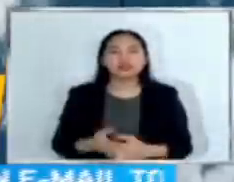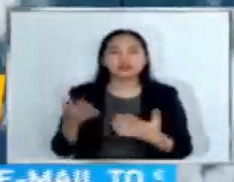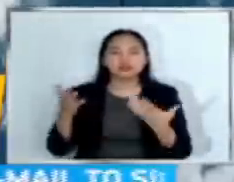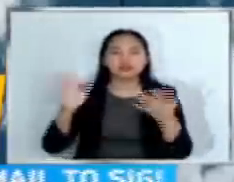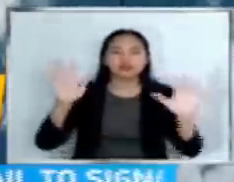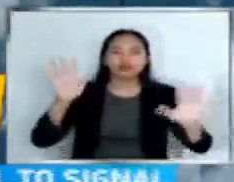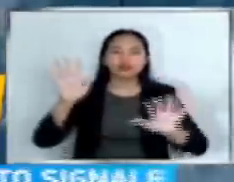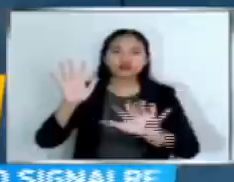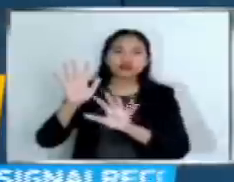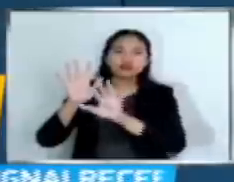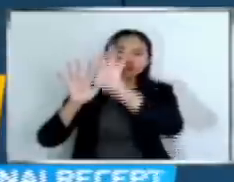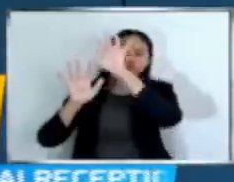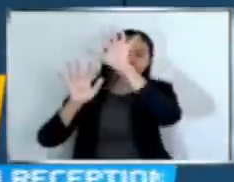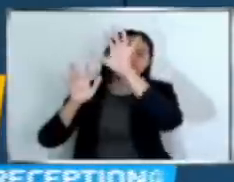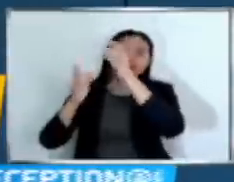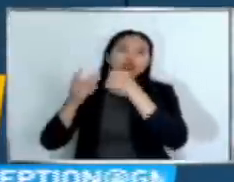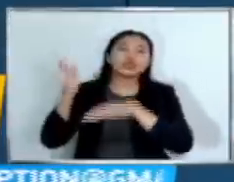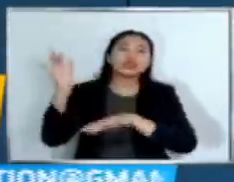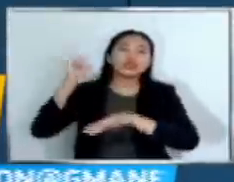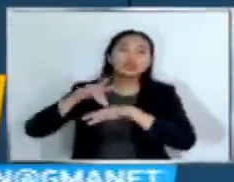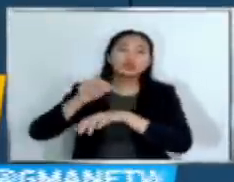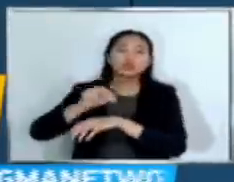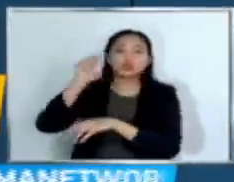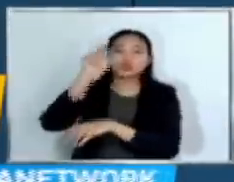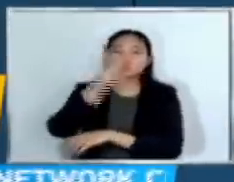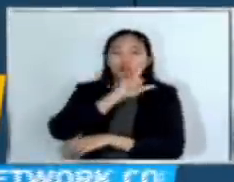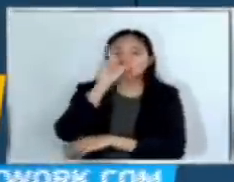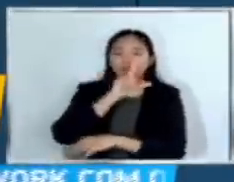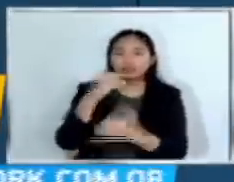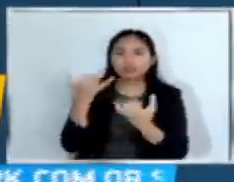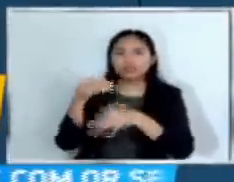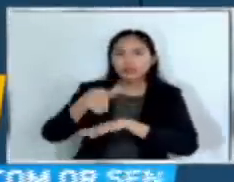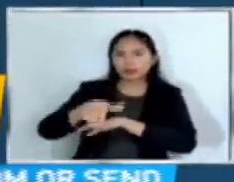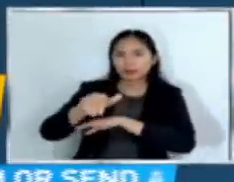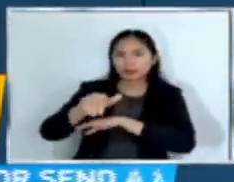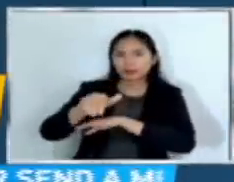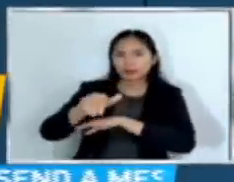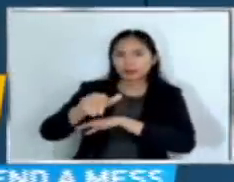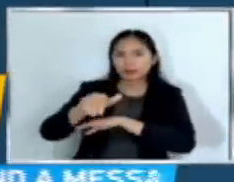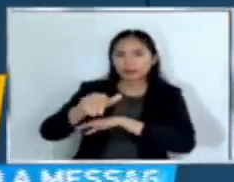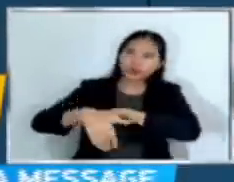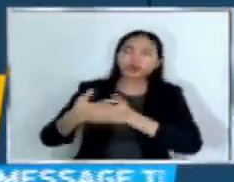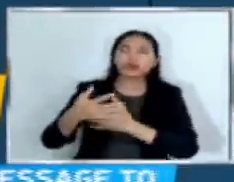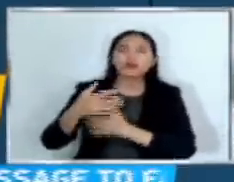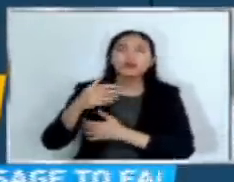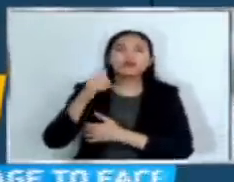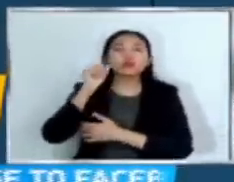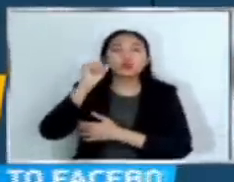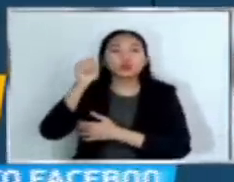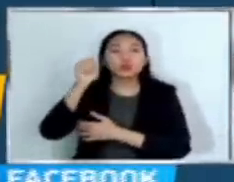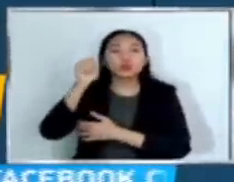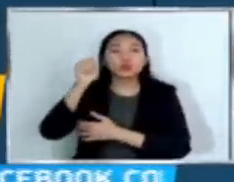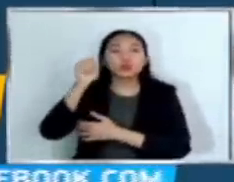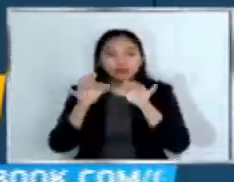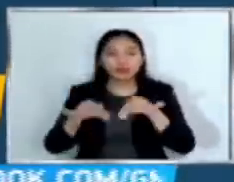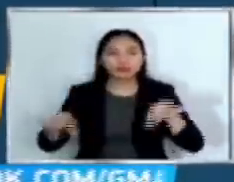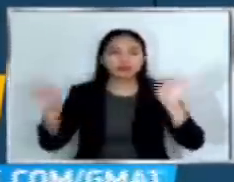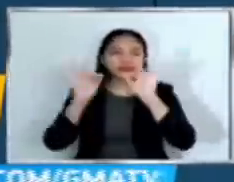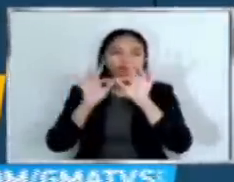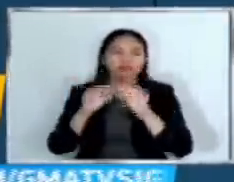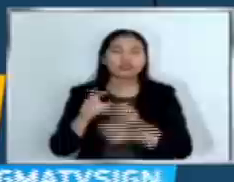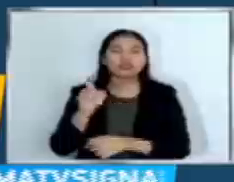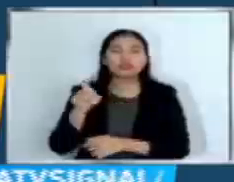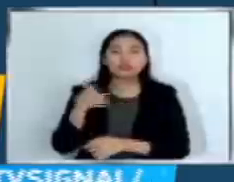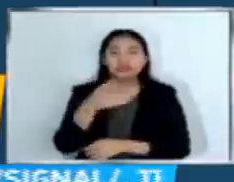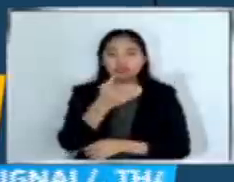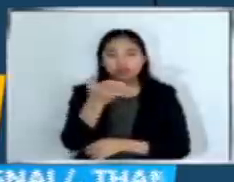area mamayang gabi, ngayong araw po, ngayong hapon, hanggang bukas yung critical. Kaya sana po, yung mga kababayan natin, aware po, lalong-lalo yung